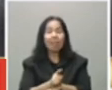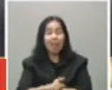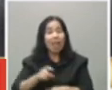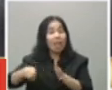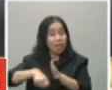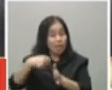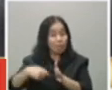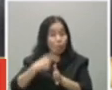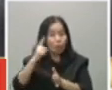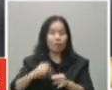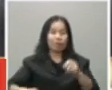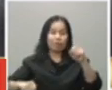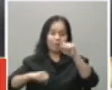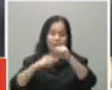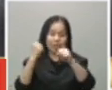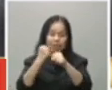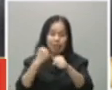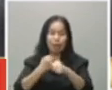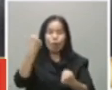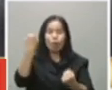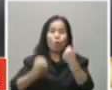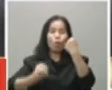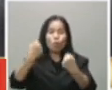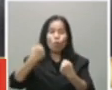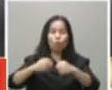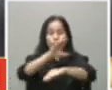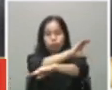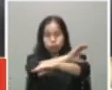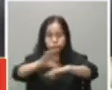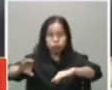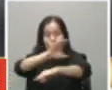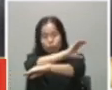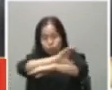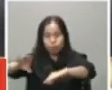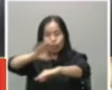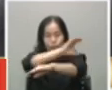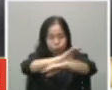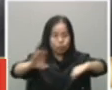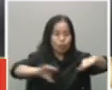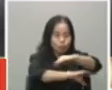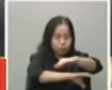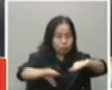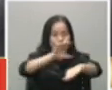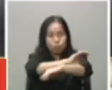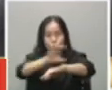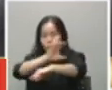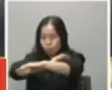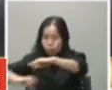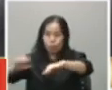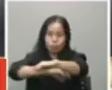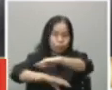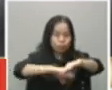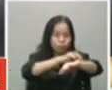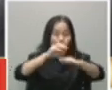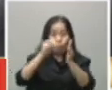ก่อสร้างรถไฟฟ้าหลากหลายสีพร้อมกันทั่วกรุงเทพมหานครนั่นแหละครับ